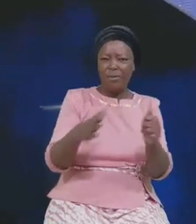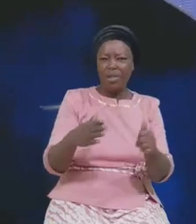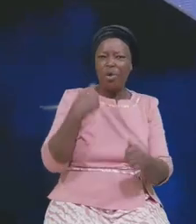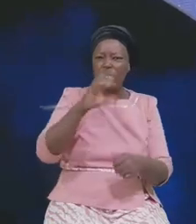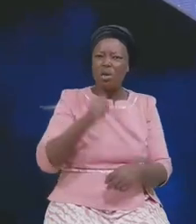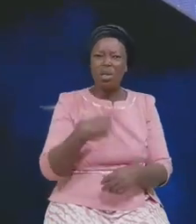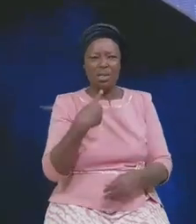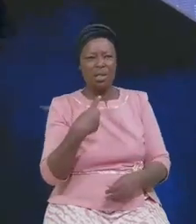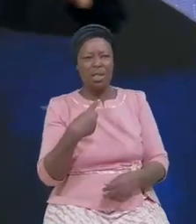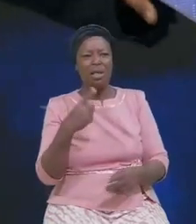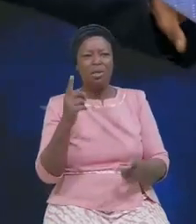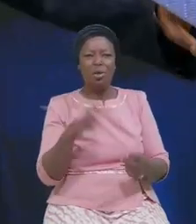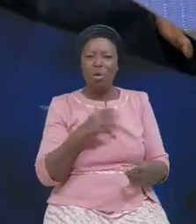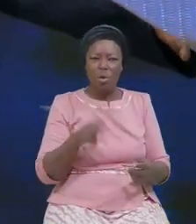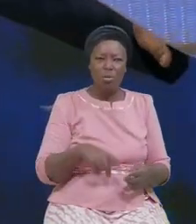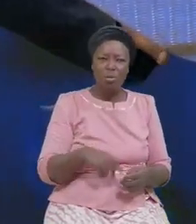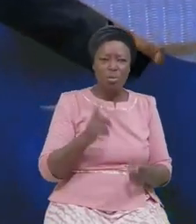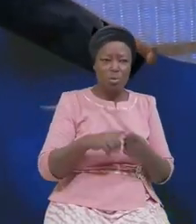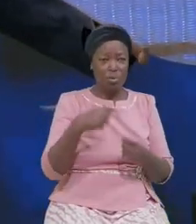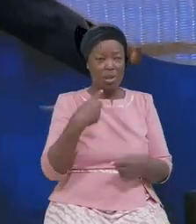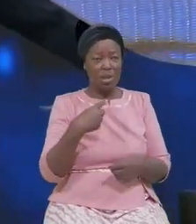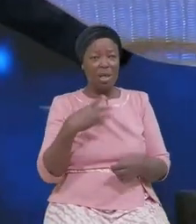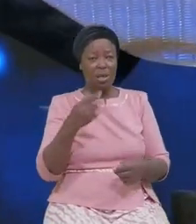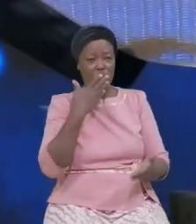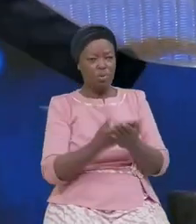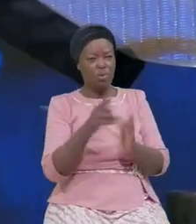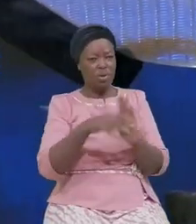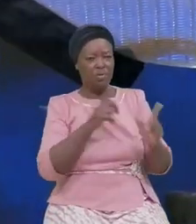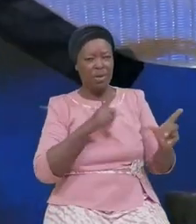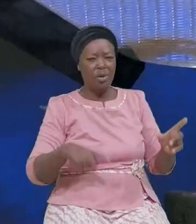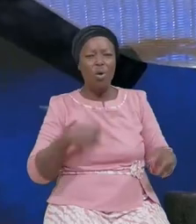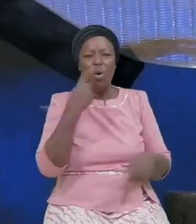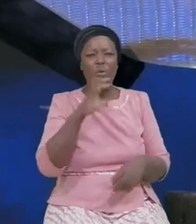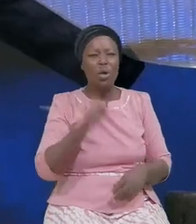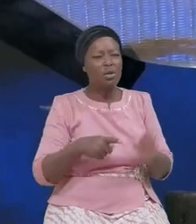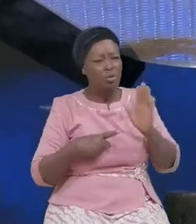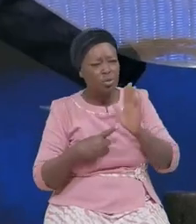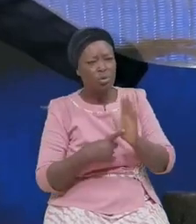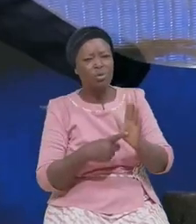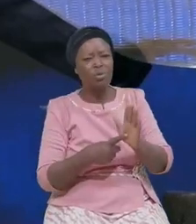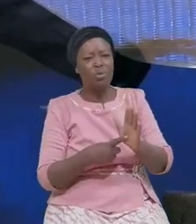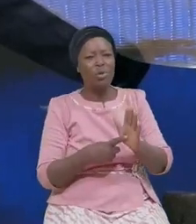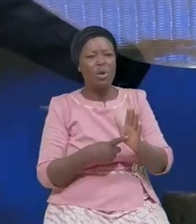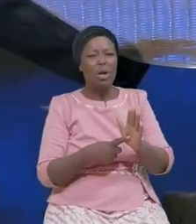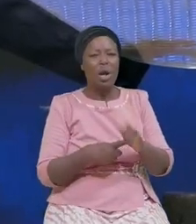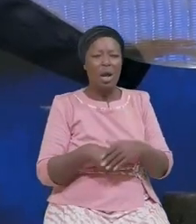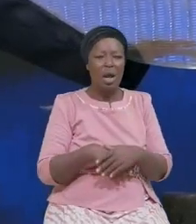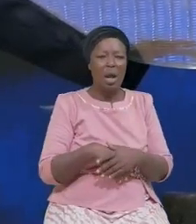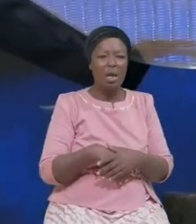exhaustive les bontés de Dieu? Qui peut le faire? Qui publiera toute